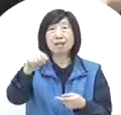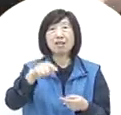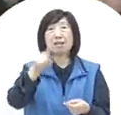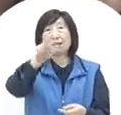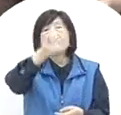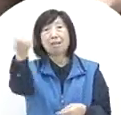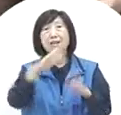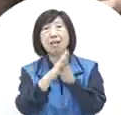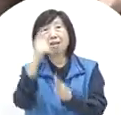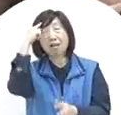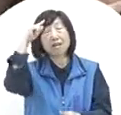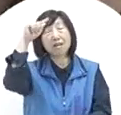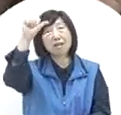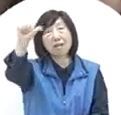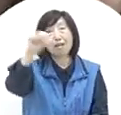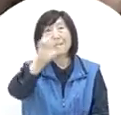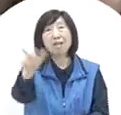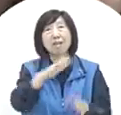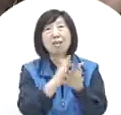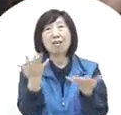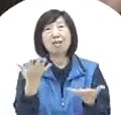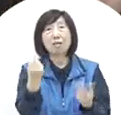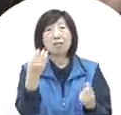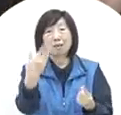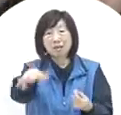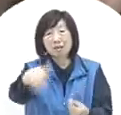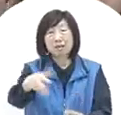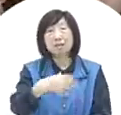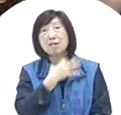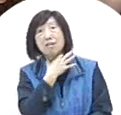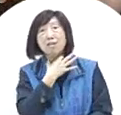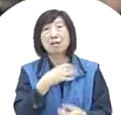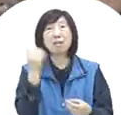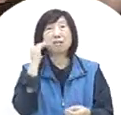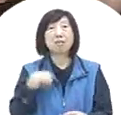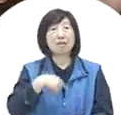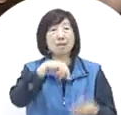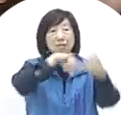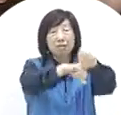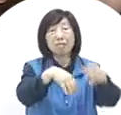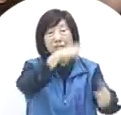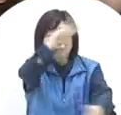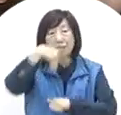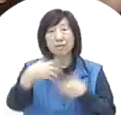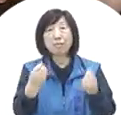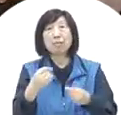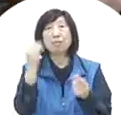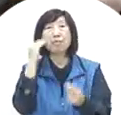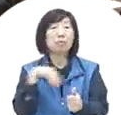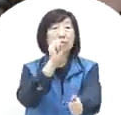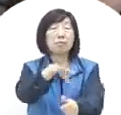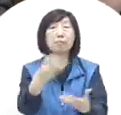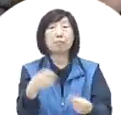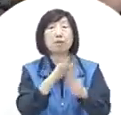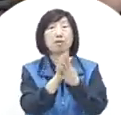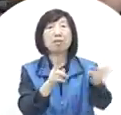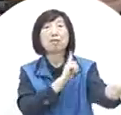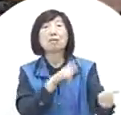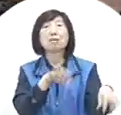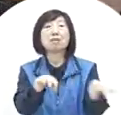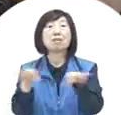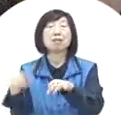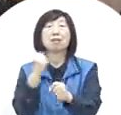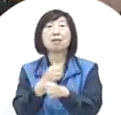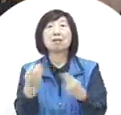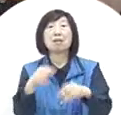水5天了、 啊。 要不是我叫他们，要没水到什么时候？ 从那一次以后都是我们处理啊，我们每次 都有处理。对，就是我提醒你，不然你们就 不 叫了，你就